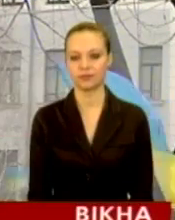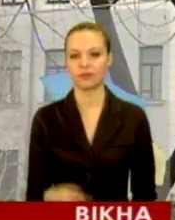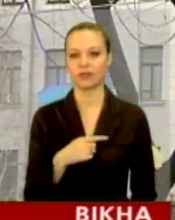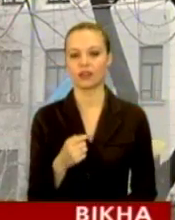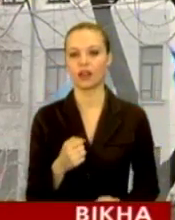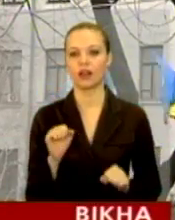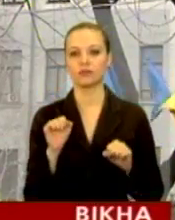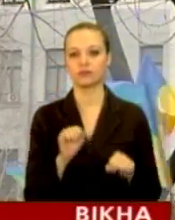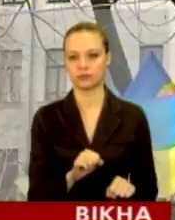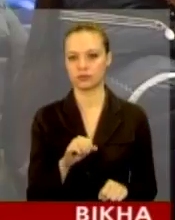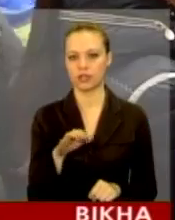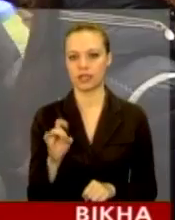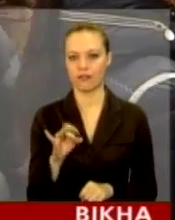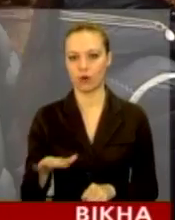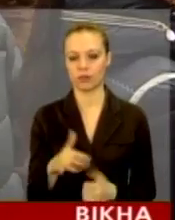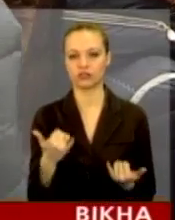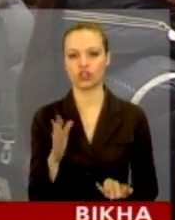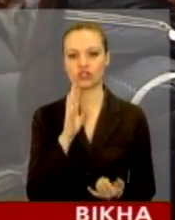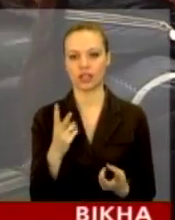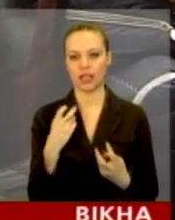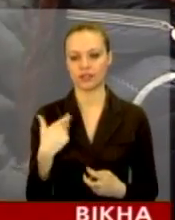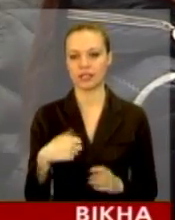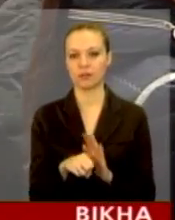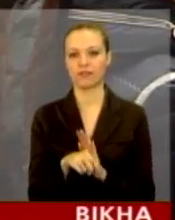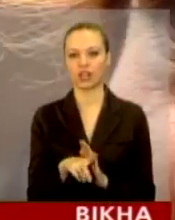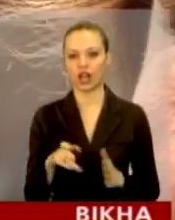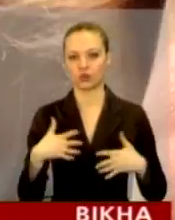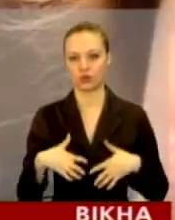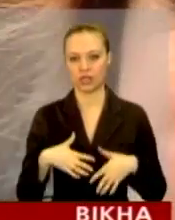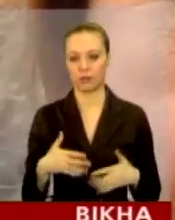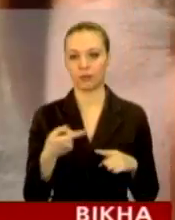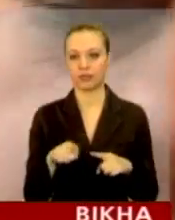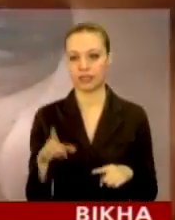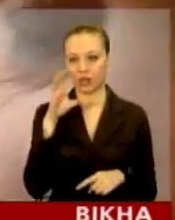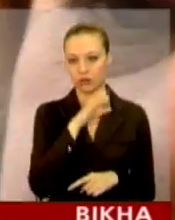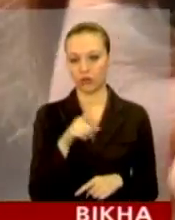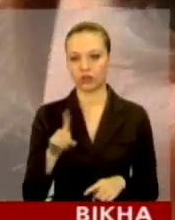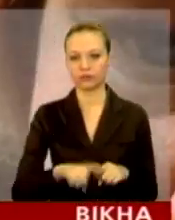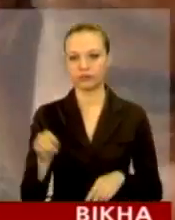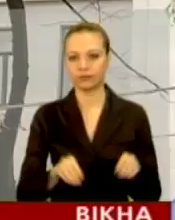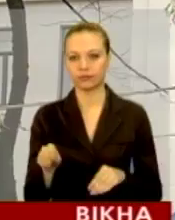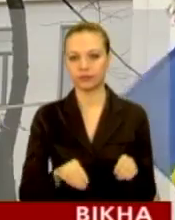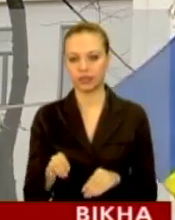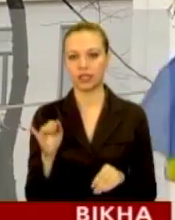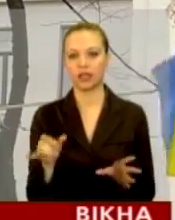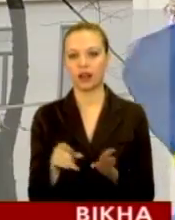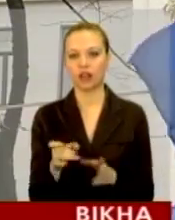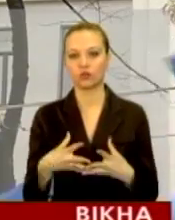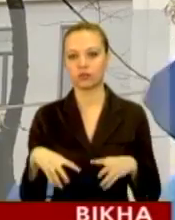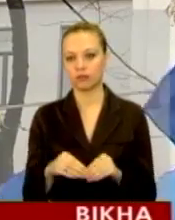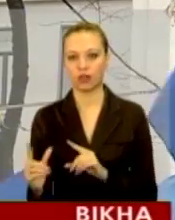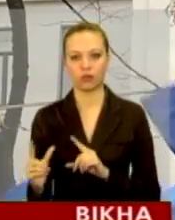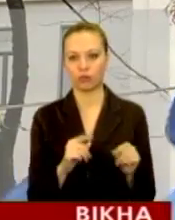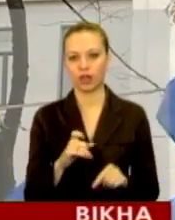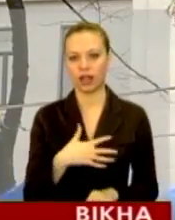Жанна – палка прихильниця Євромайдану. Нині жінка називає себе втікачкою з Криму. Цієї ночі вона поспіхом зібрала речі та разом із сім'єю